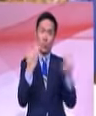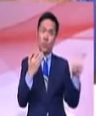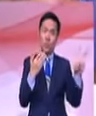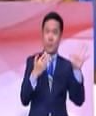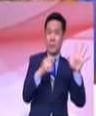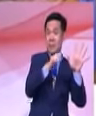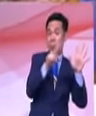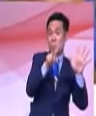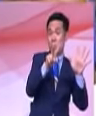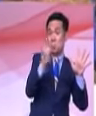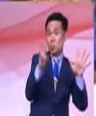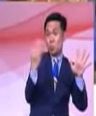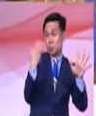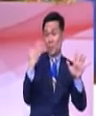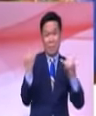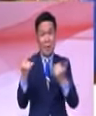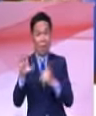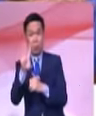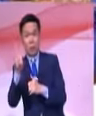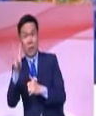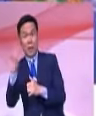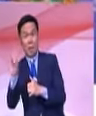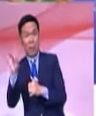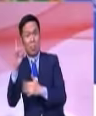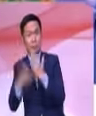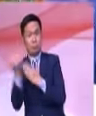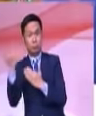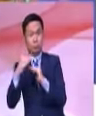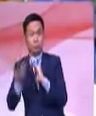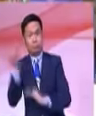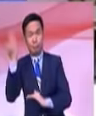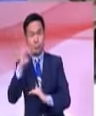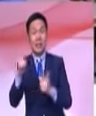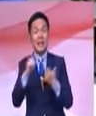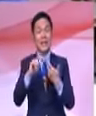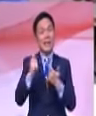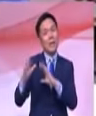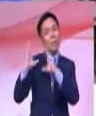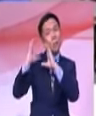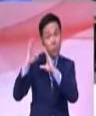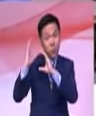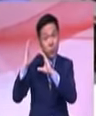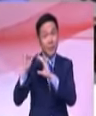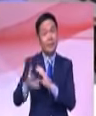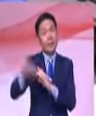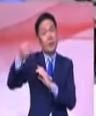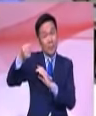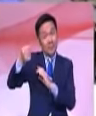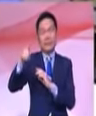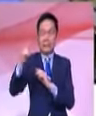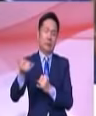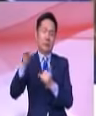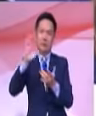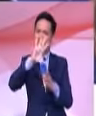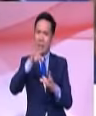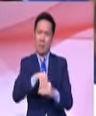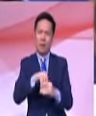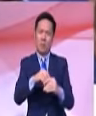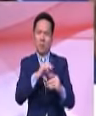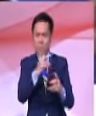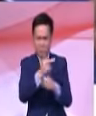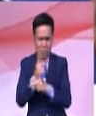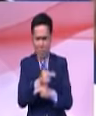RM27 penghujung tahun lalu. Persatuan juga mencadangkan santan turut dimasukkan di bawah skim kawalan harga terbabit. Jadi kita